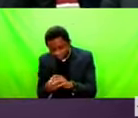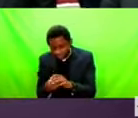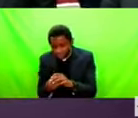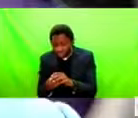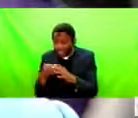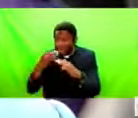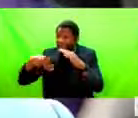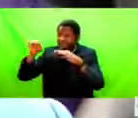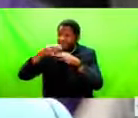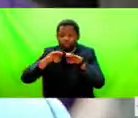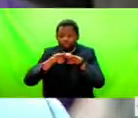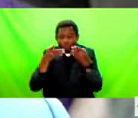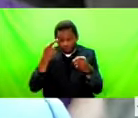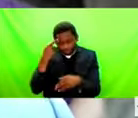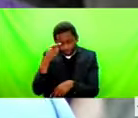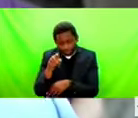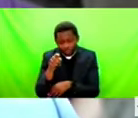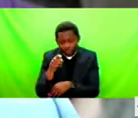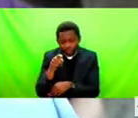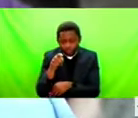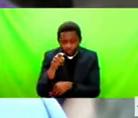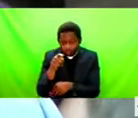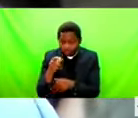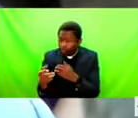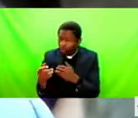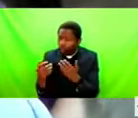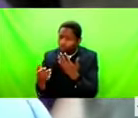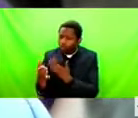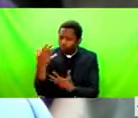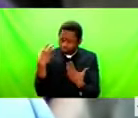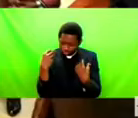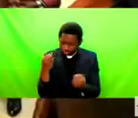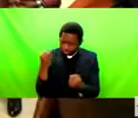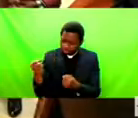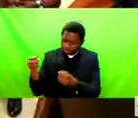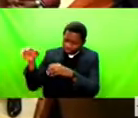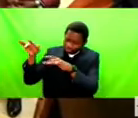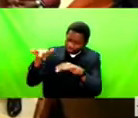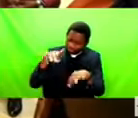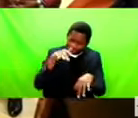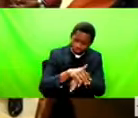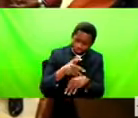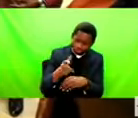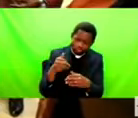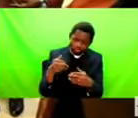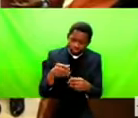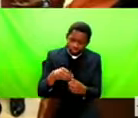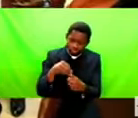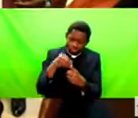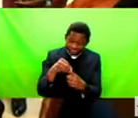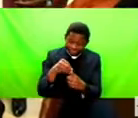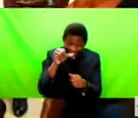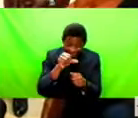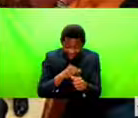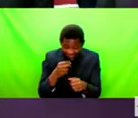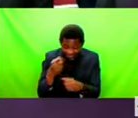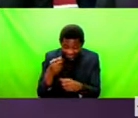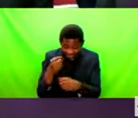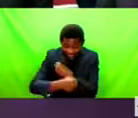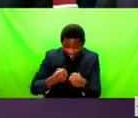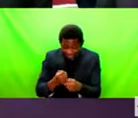emwe emamo. Hallelujah. Yama ya huwa di insan wa moso soronko. Enfe dudua aka wa mwenimu no. Yehuwa